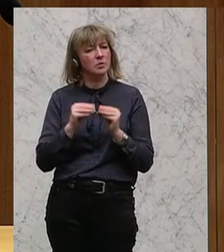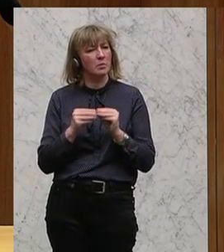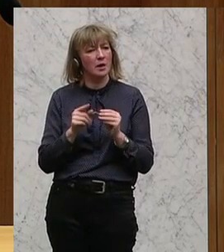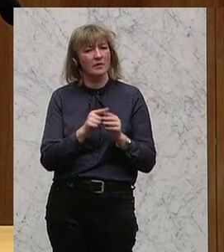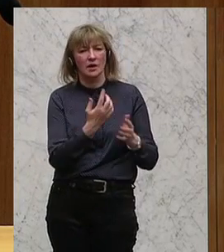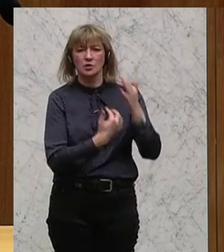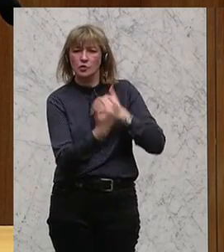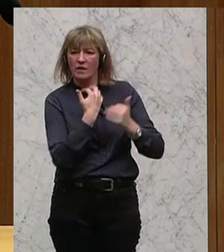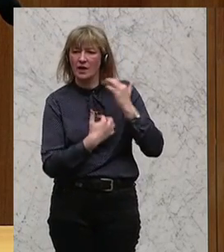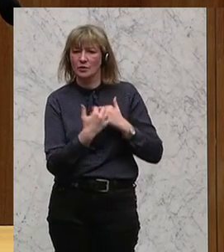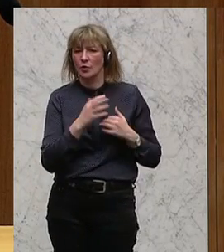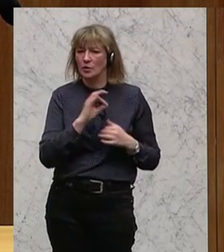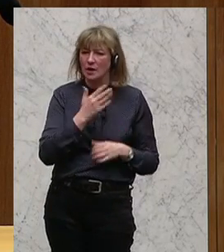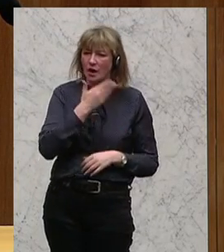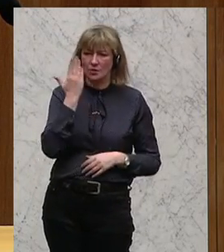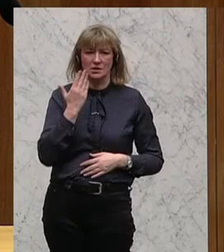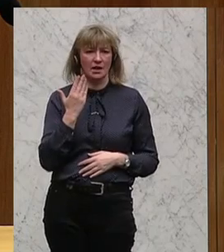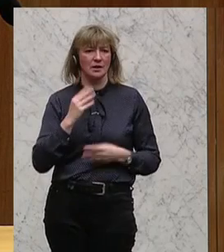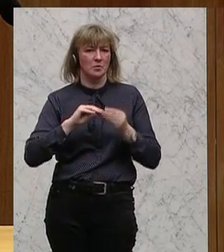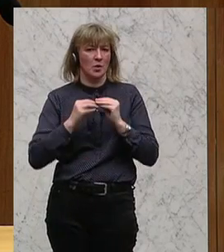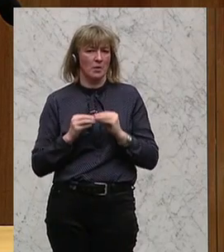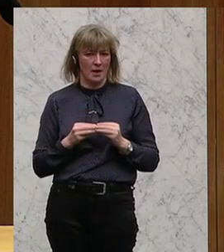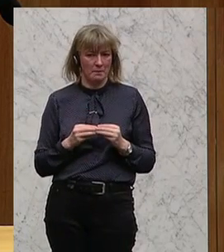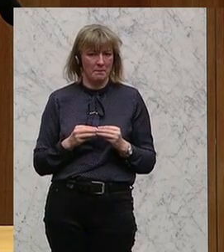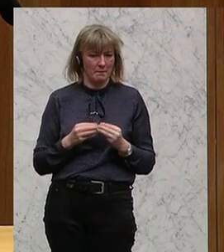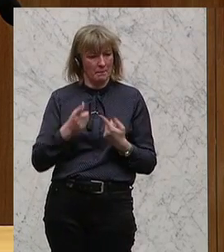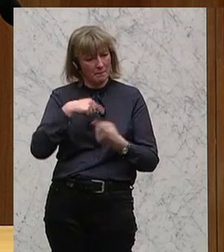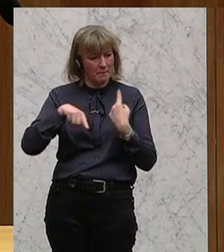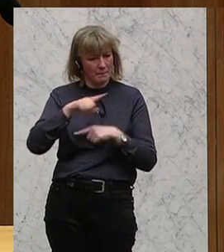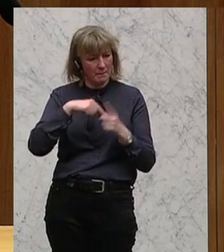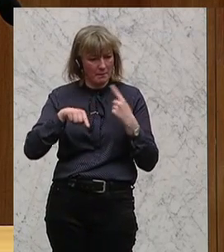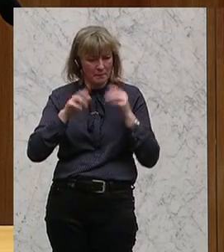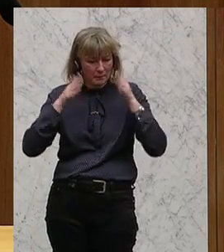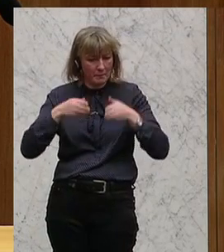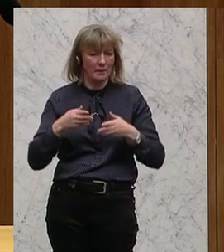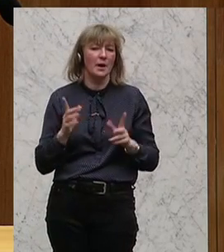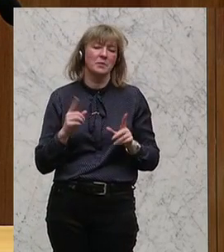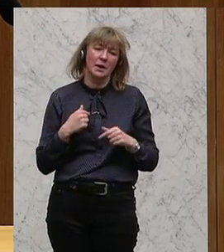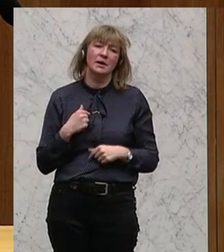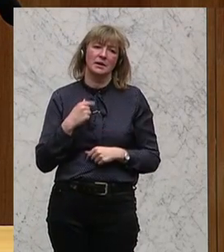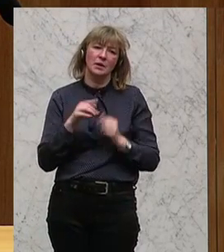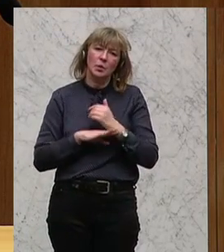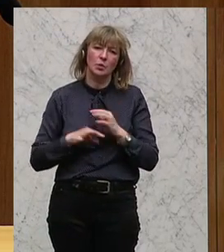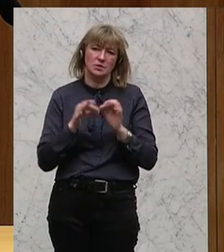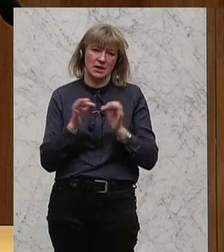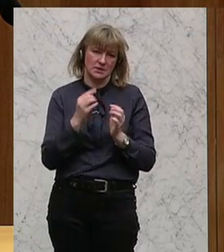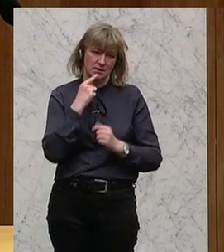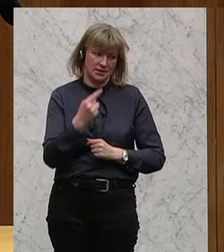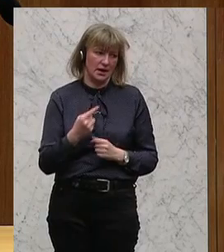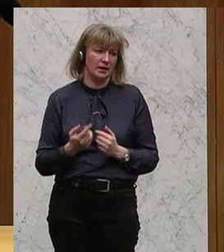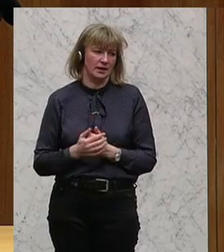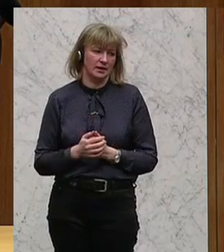der Zuwanderung oder um das Ausländerproblem dreht. Und dazu sage ich Ihnen jetzt grundsätzlich etwas. Wissen Sie, wenn